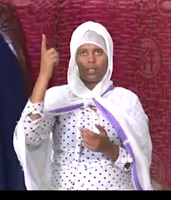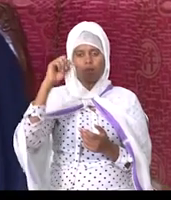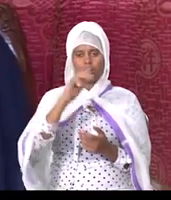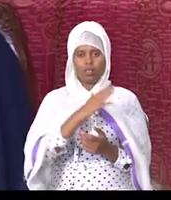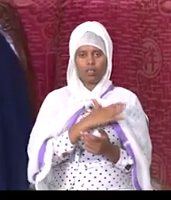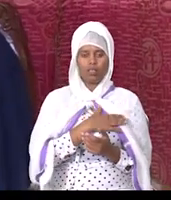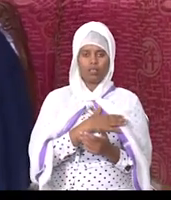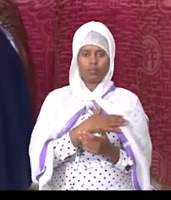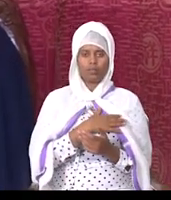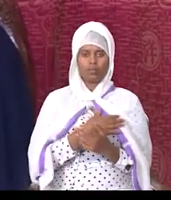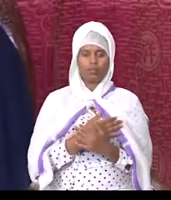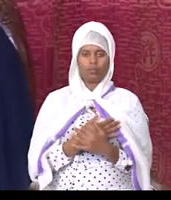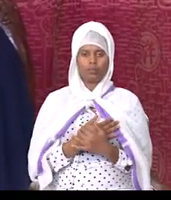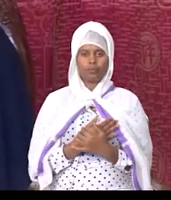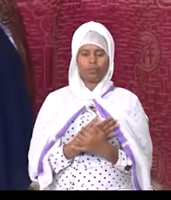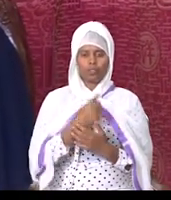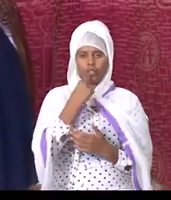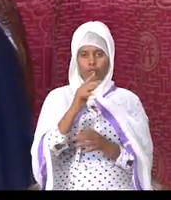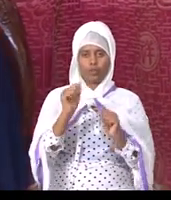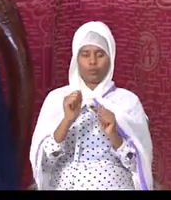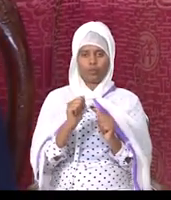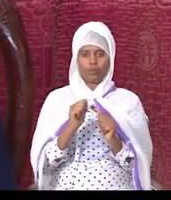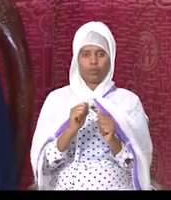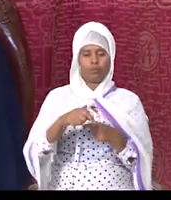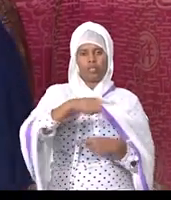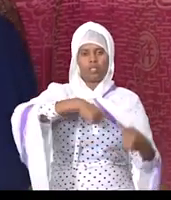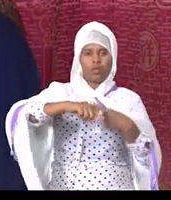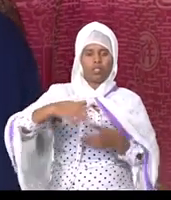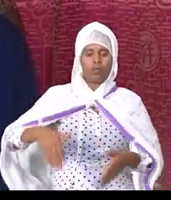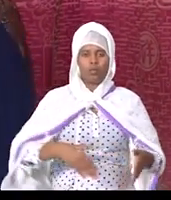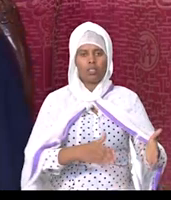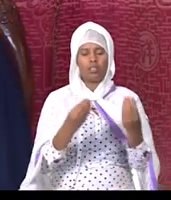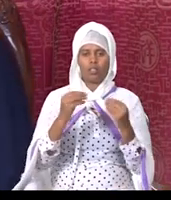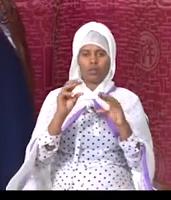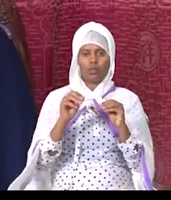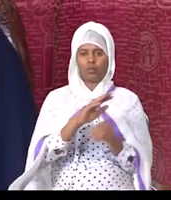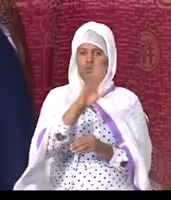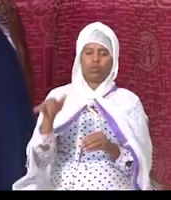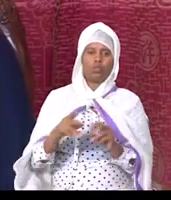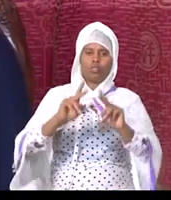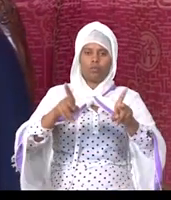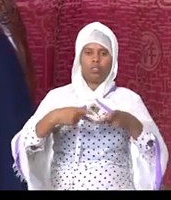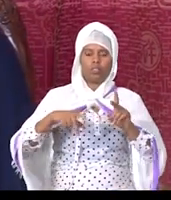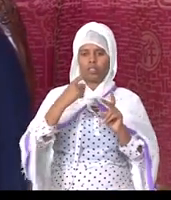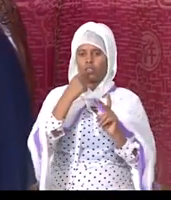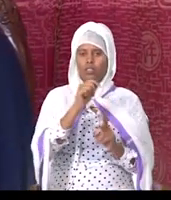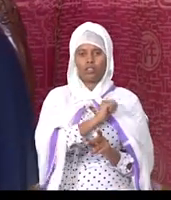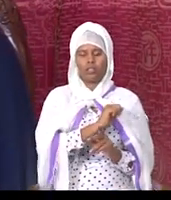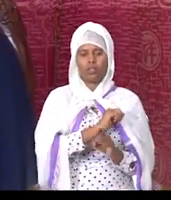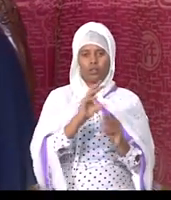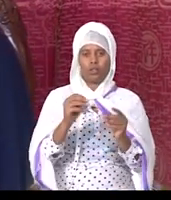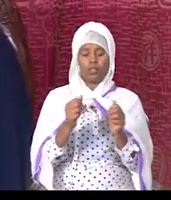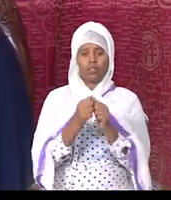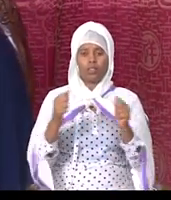املاچي املاچي بل تبايلو بتزاور منجدي كله خملس كنجر صني عنديو بزياده